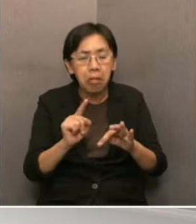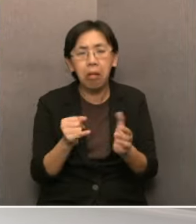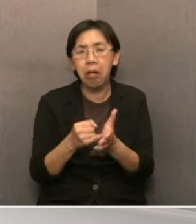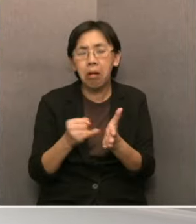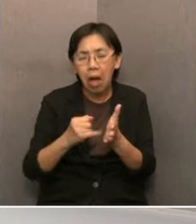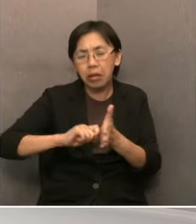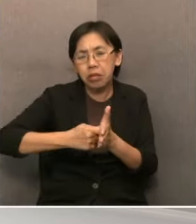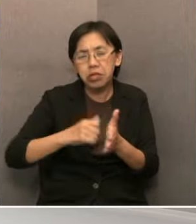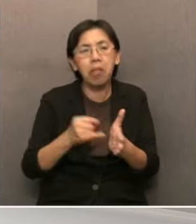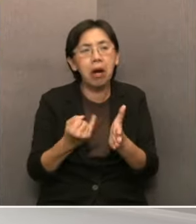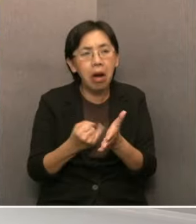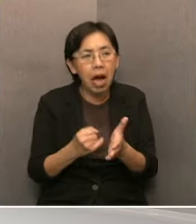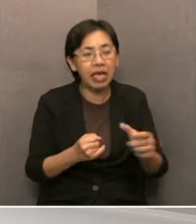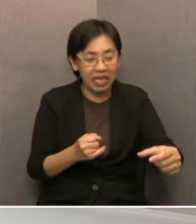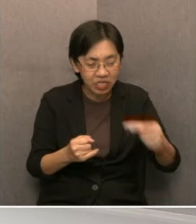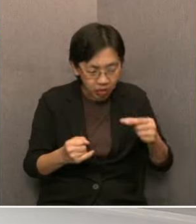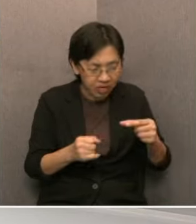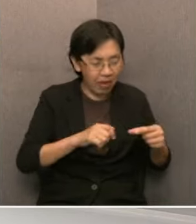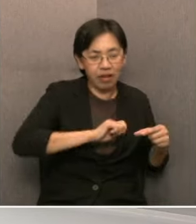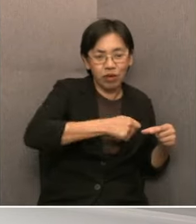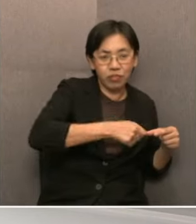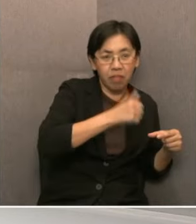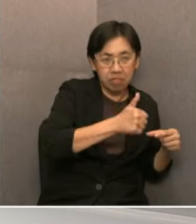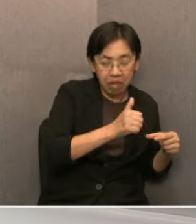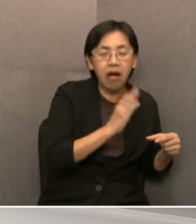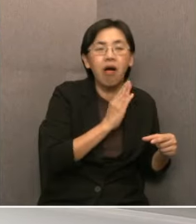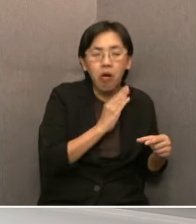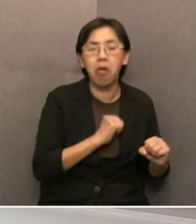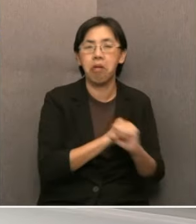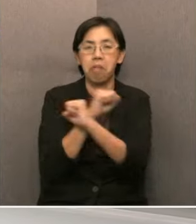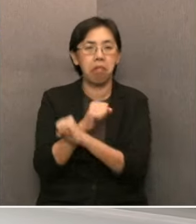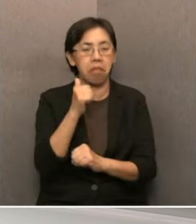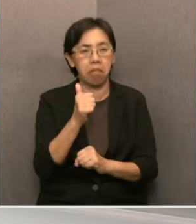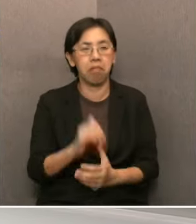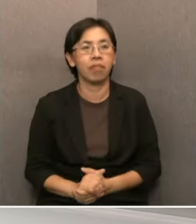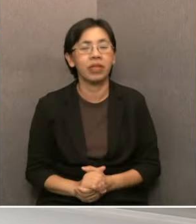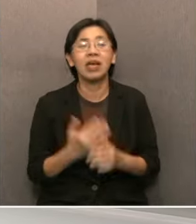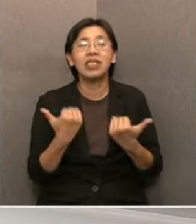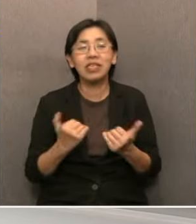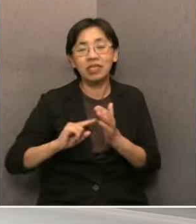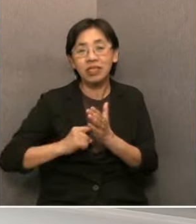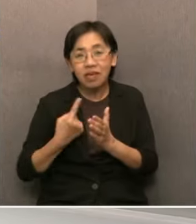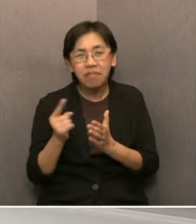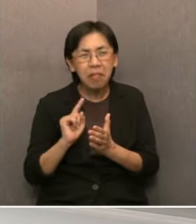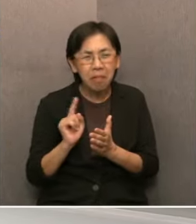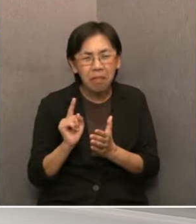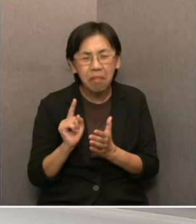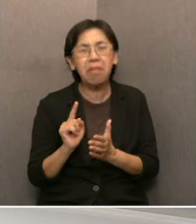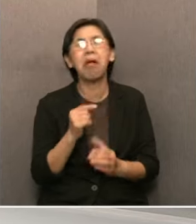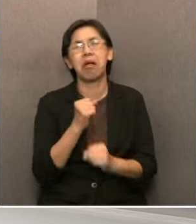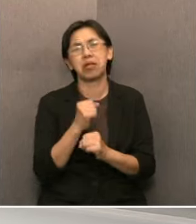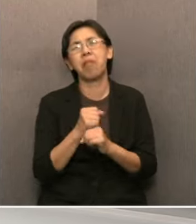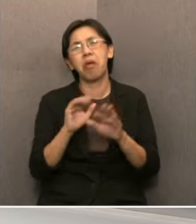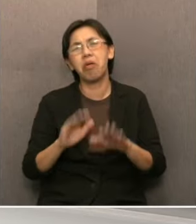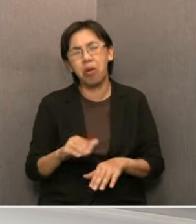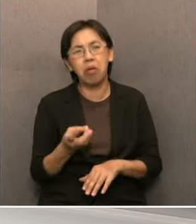ส่มบำรุงก็แยกส่อมเป็ Modul ๆ ไป แล้ช่วยเรองขความปลดภายด้วยแต่วปัจจุบันเขาเริ่มมการลดลงนะคะก็คือจะใช